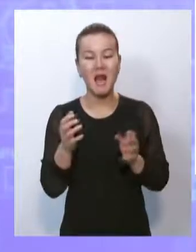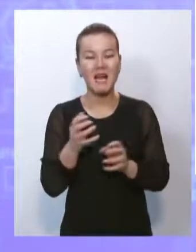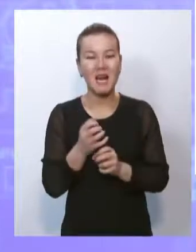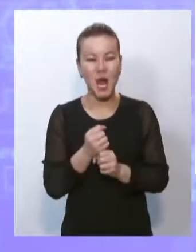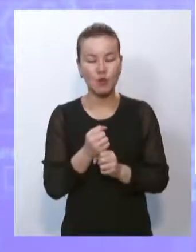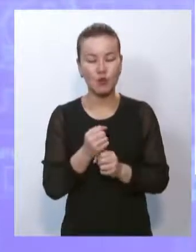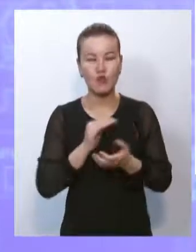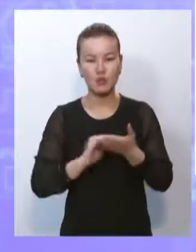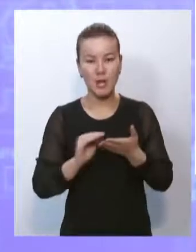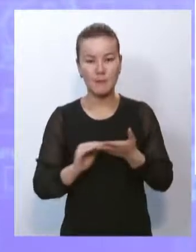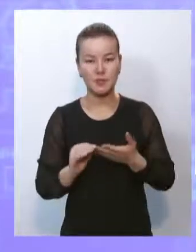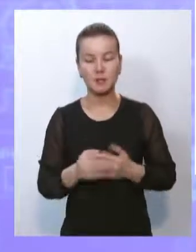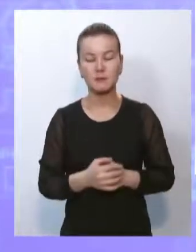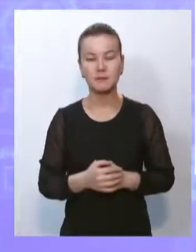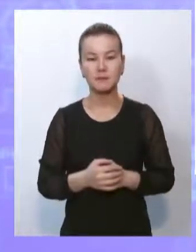запись